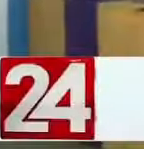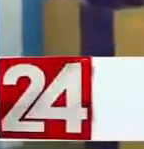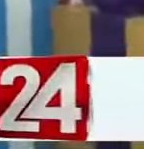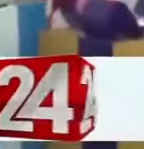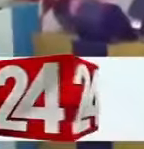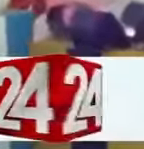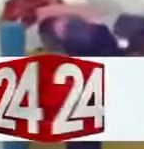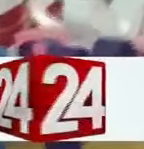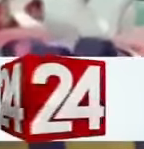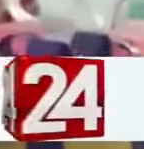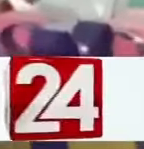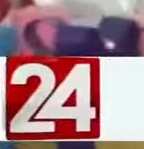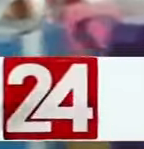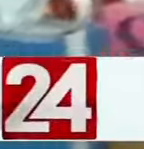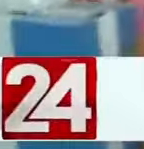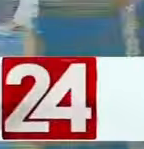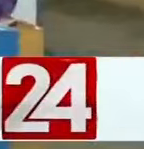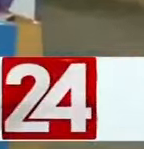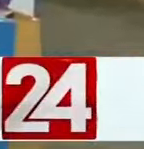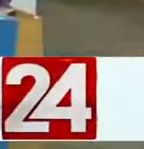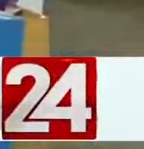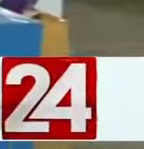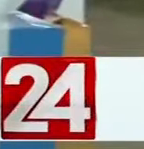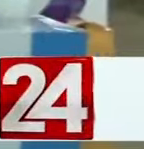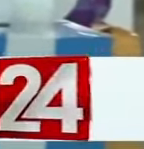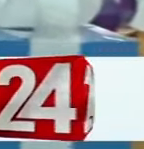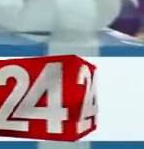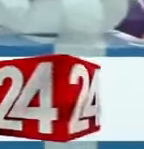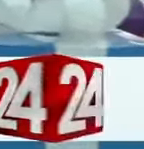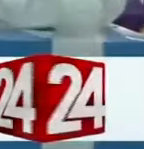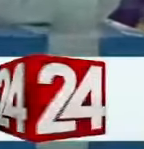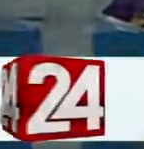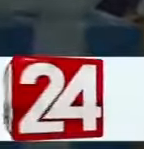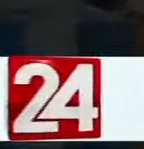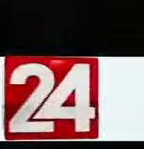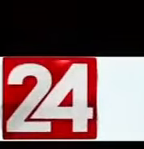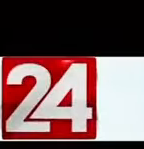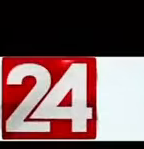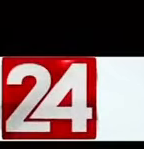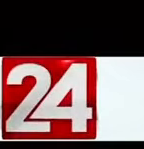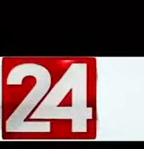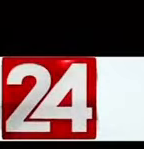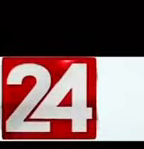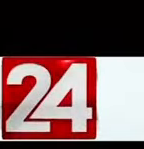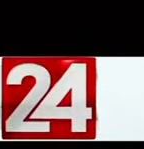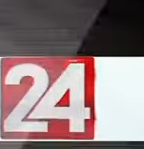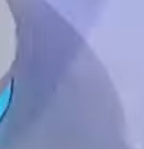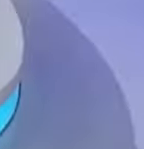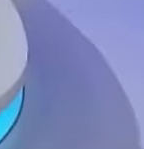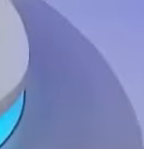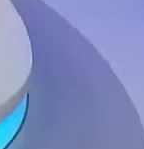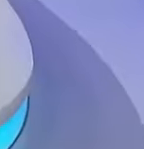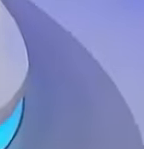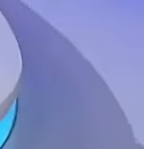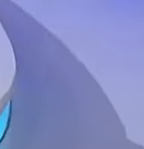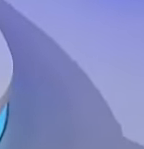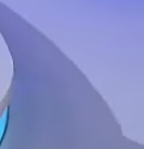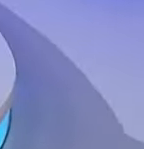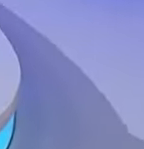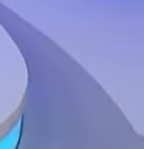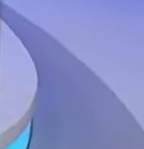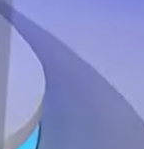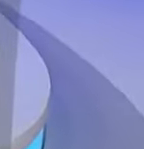At sa binuksang Christmas Village sa Pangasinan, ano-anong atraksyon kaya ang mapapasyalan? Walang patid ang pagtutok dito